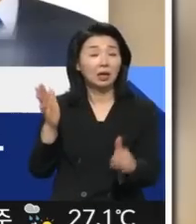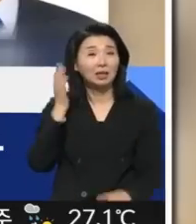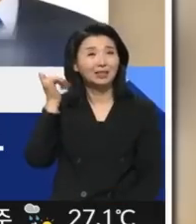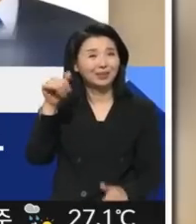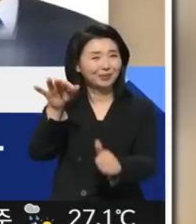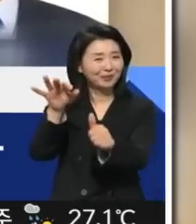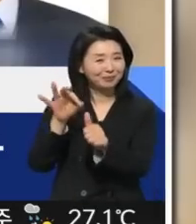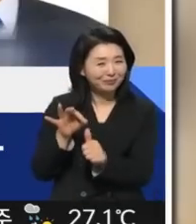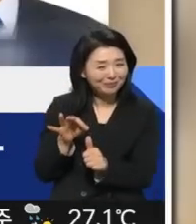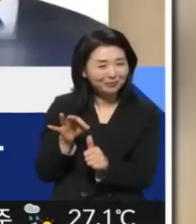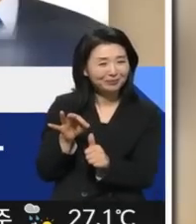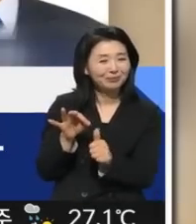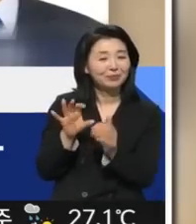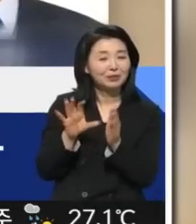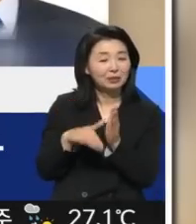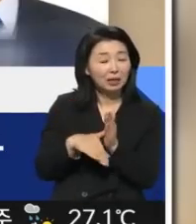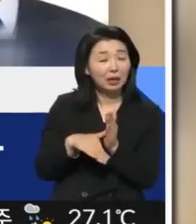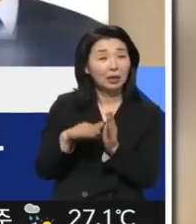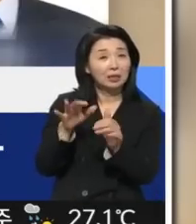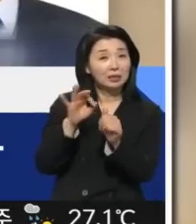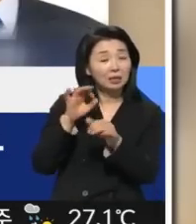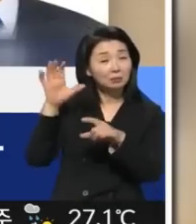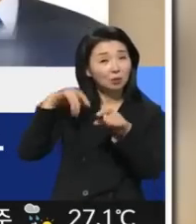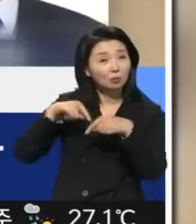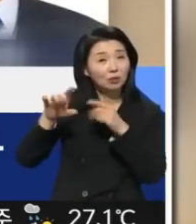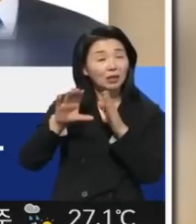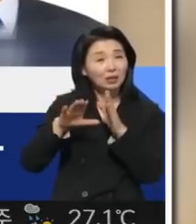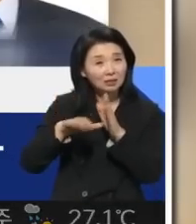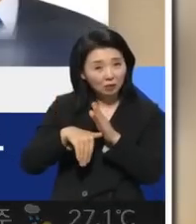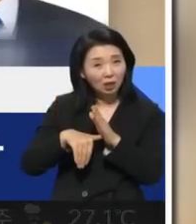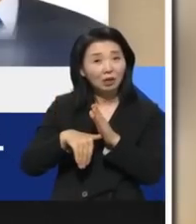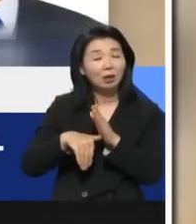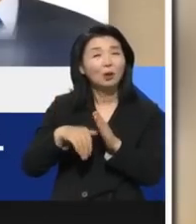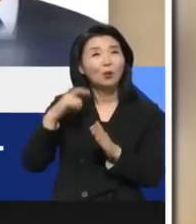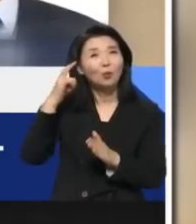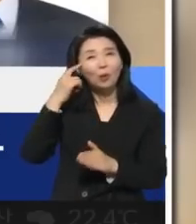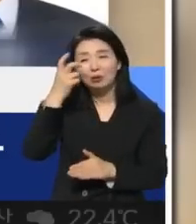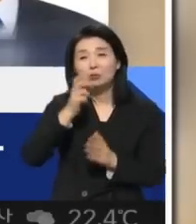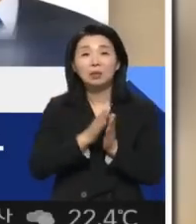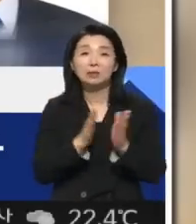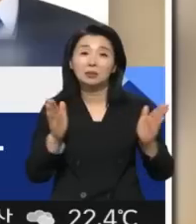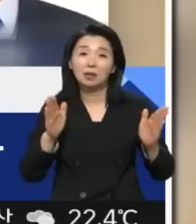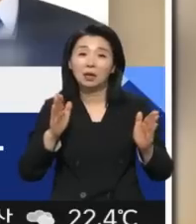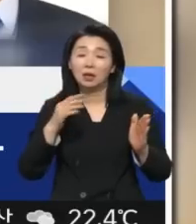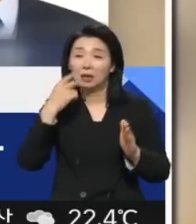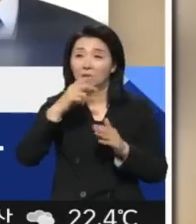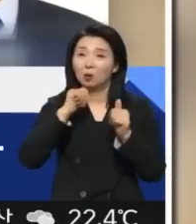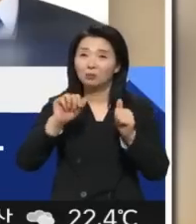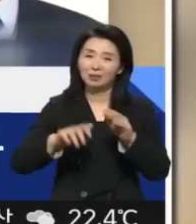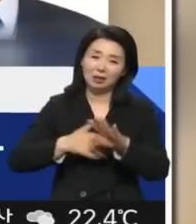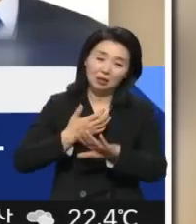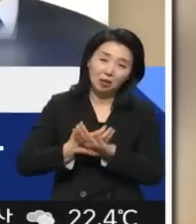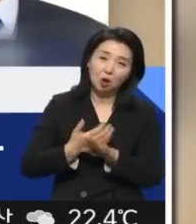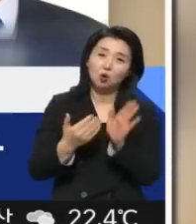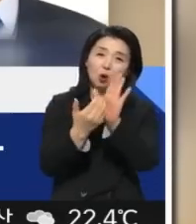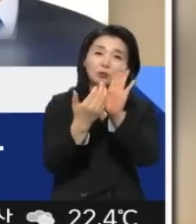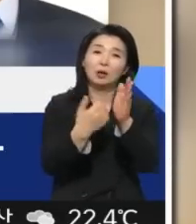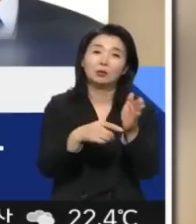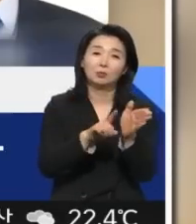대해서 인사청문회도 하기 전에 수사에 들어갔었죠. 검찰개혁을 거부하기 위한